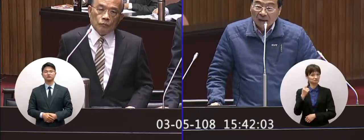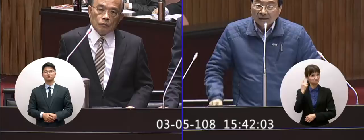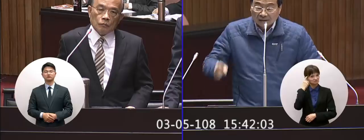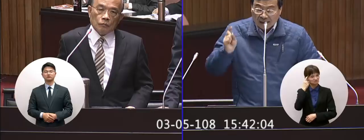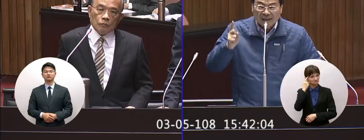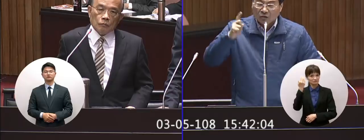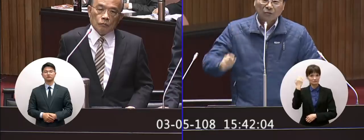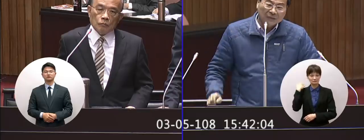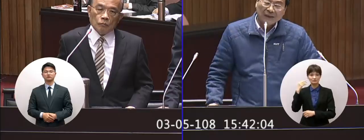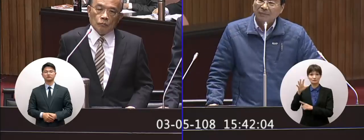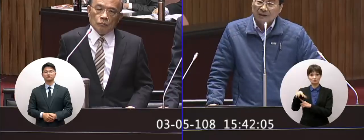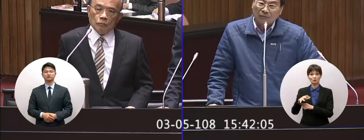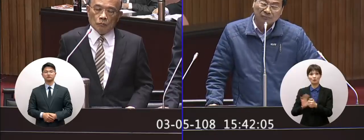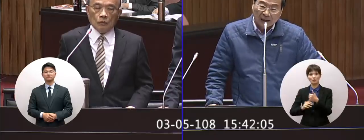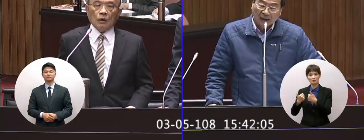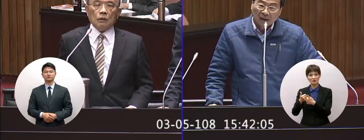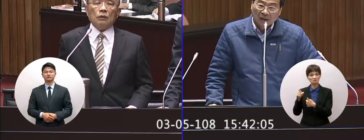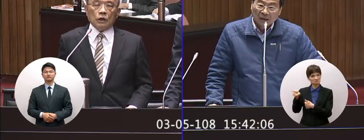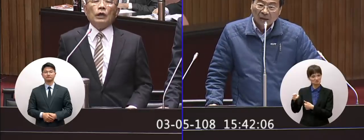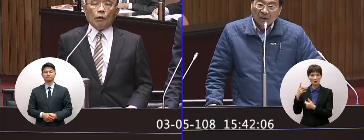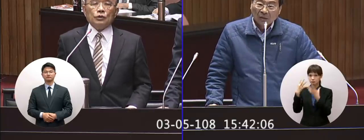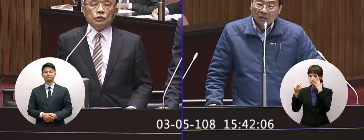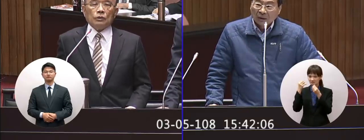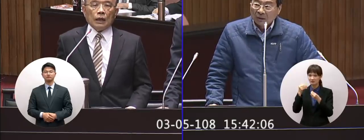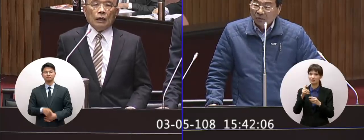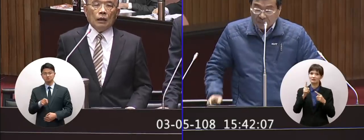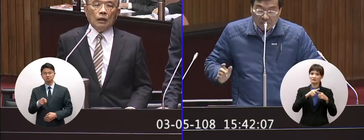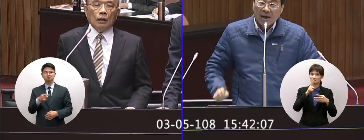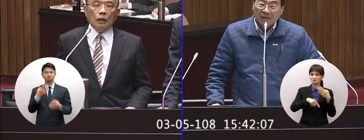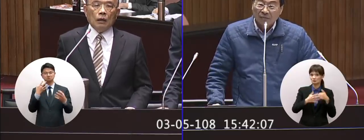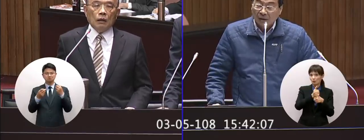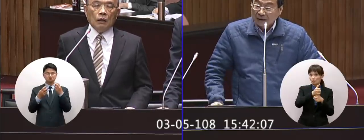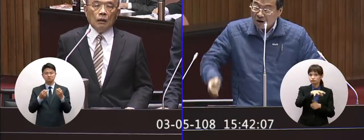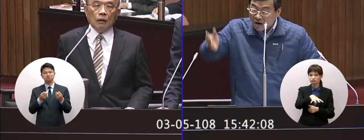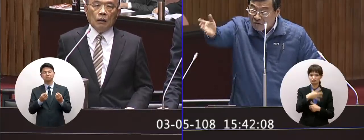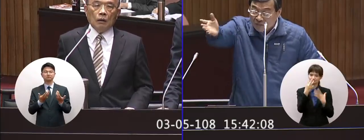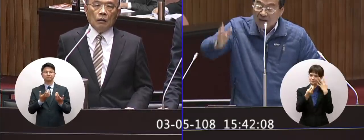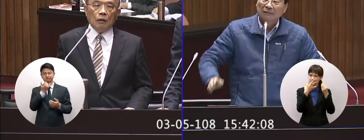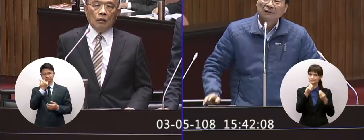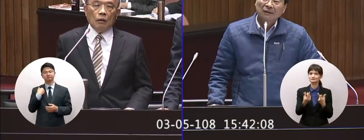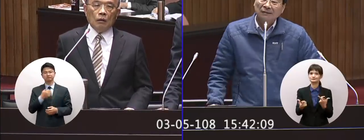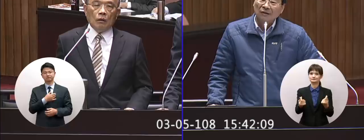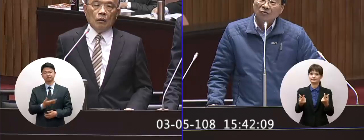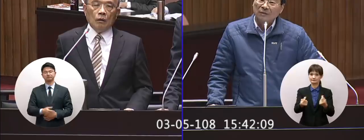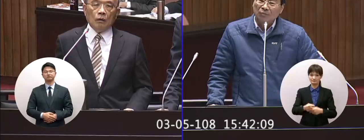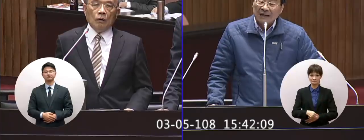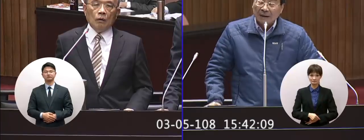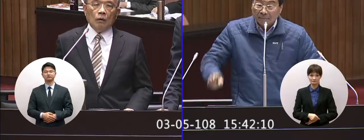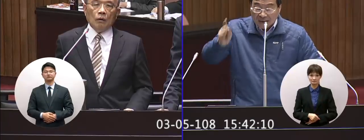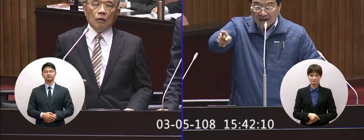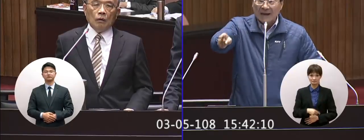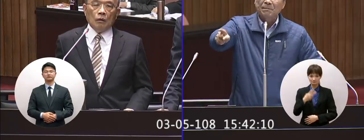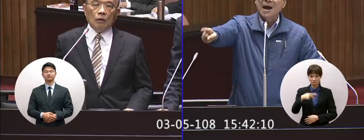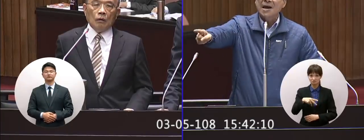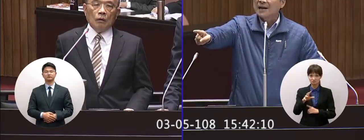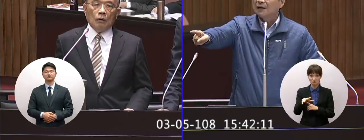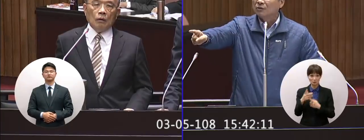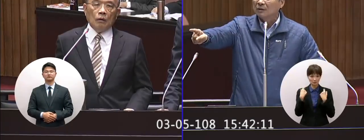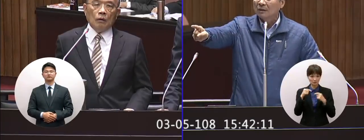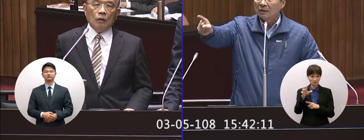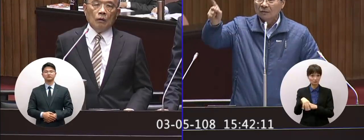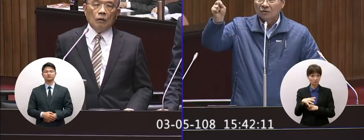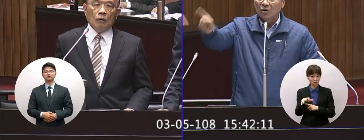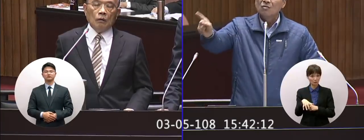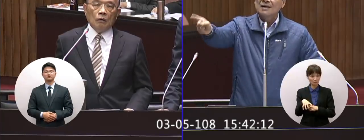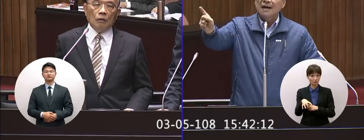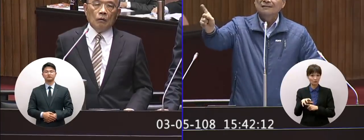楚了，人事总处也搞不清楚了， 可能搞不清楚了。 我不配你说，你后面沈荣津部长本来要派他